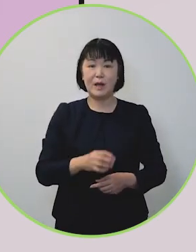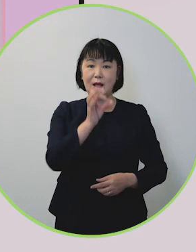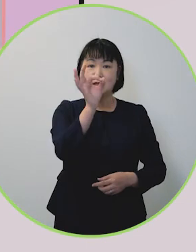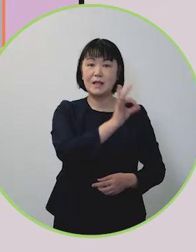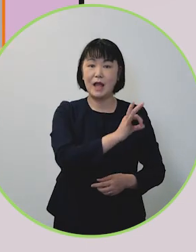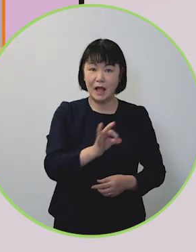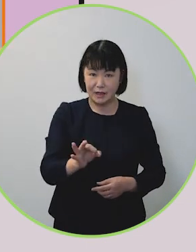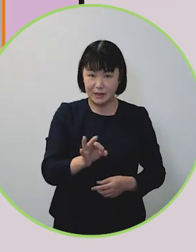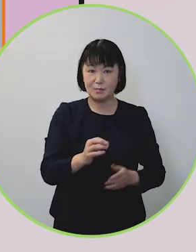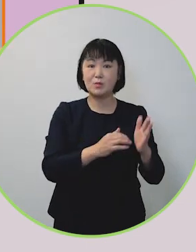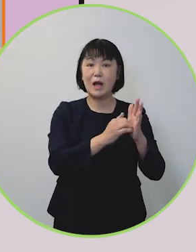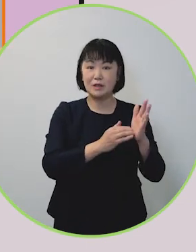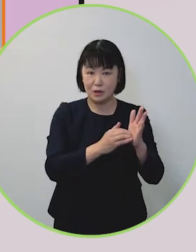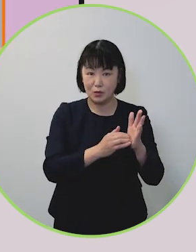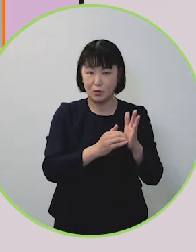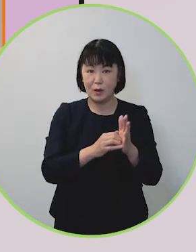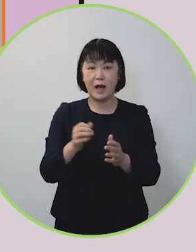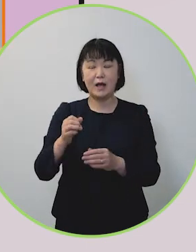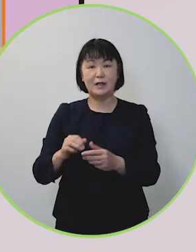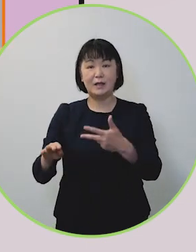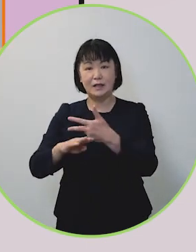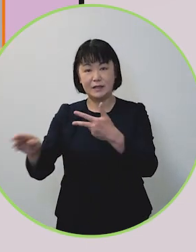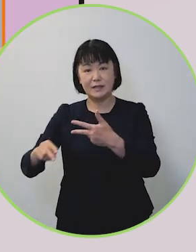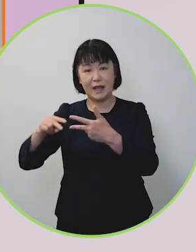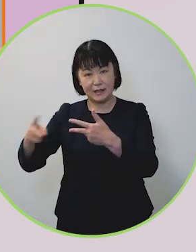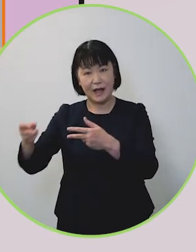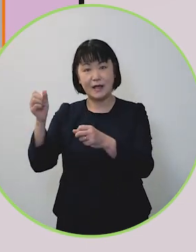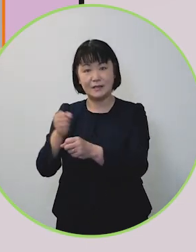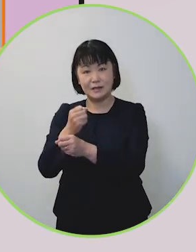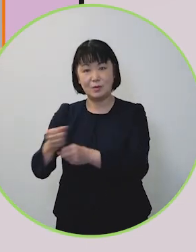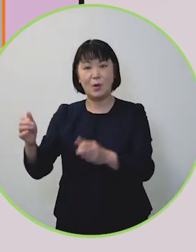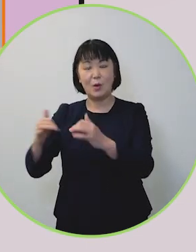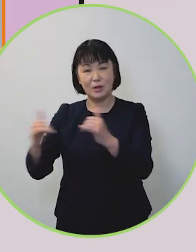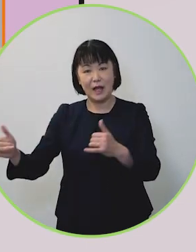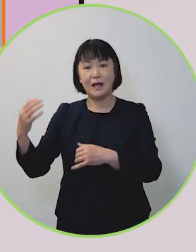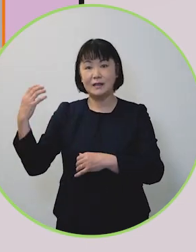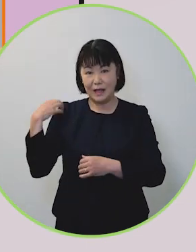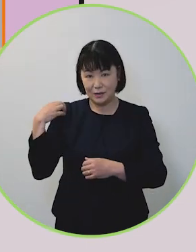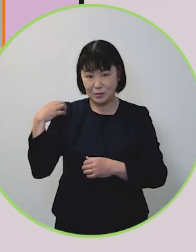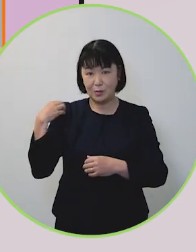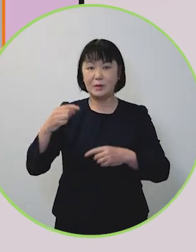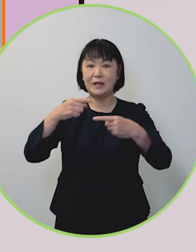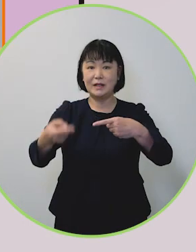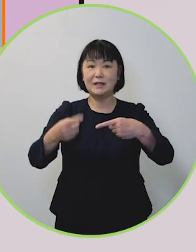プラスチックについては資源化事業者においてリサイクルされるの